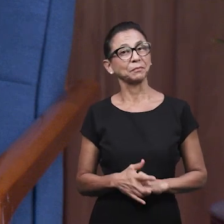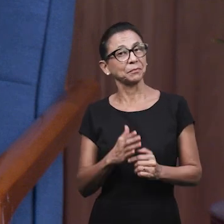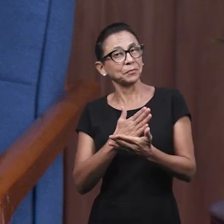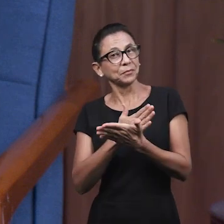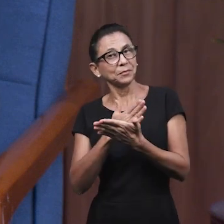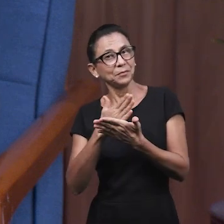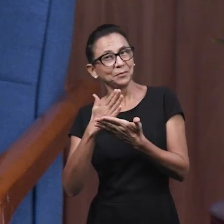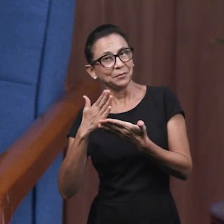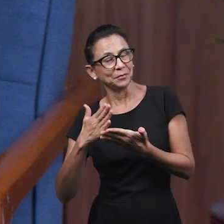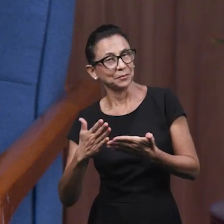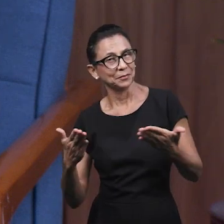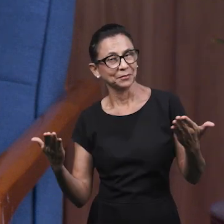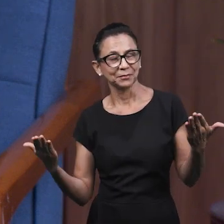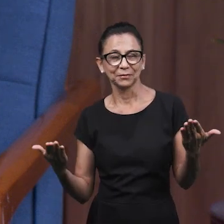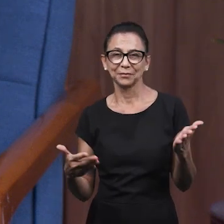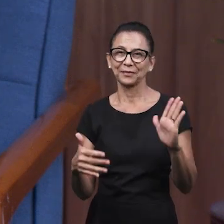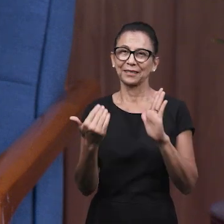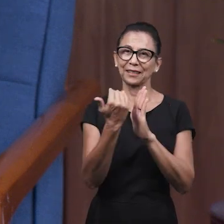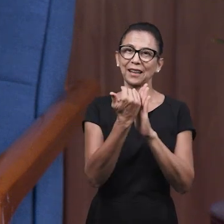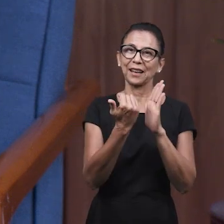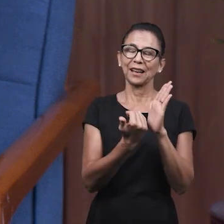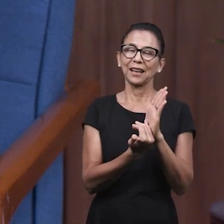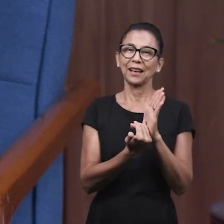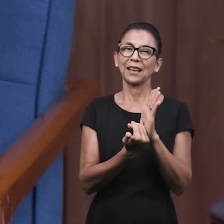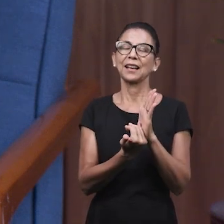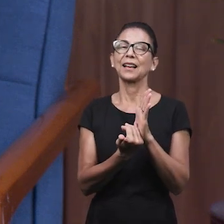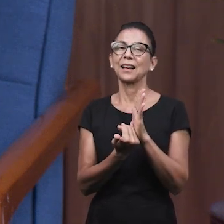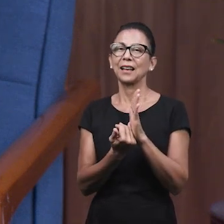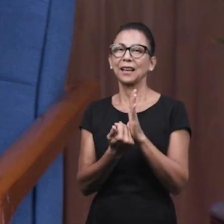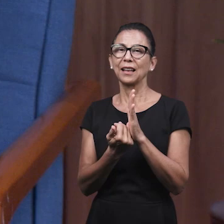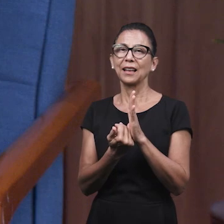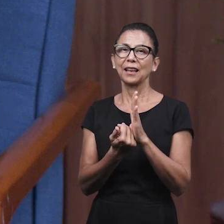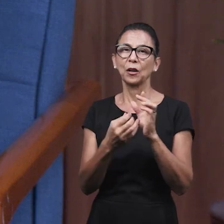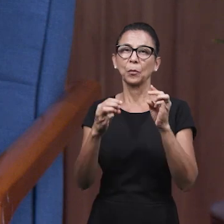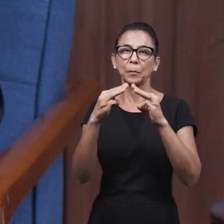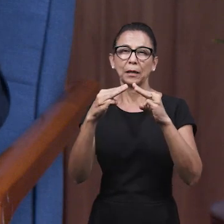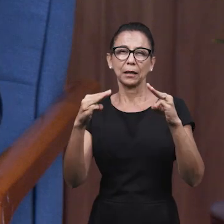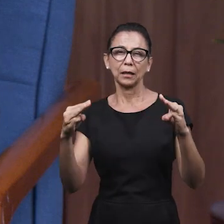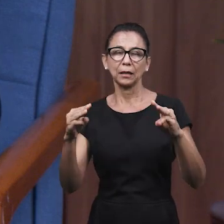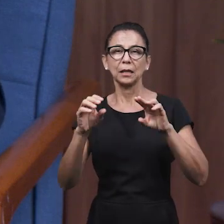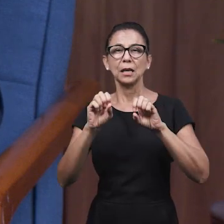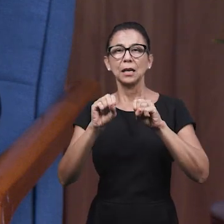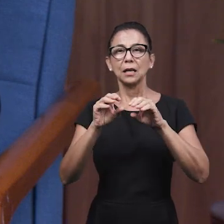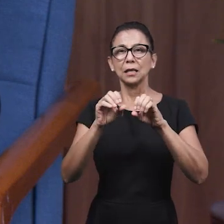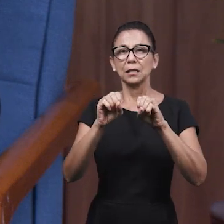Maintenant, nous commençons le volet leçon du Manaïm. Cette partie